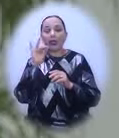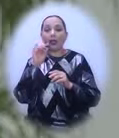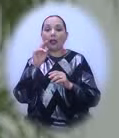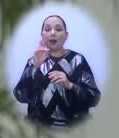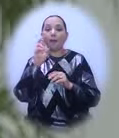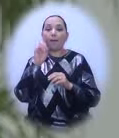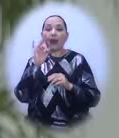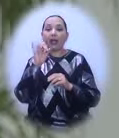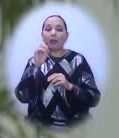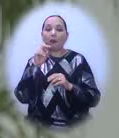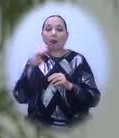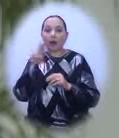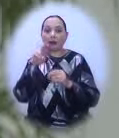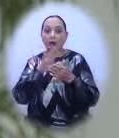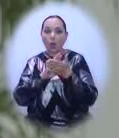holatlar.